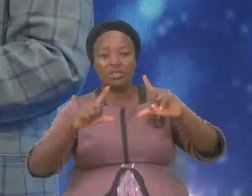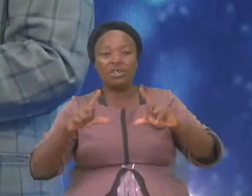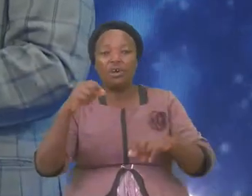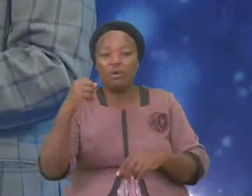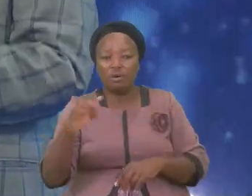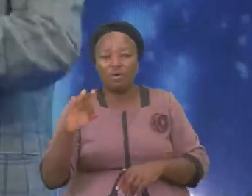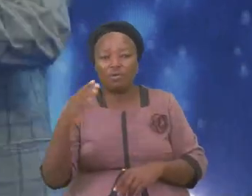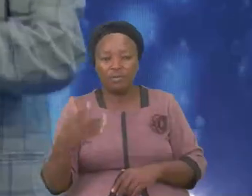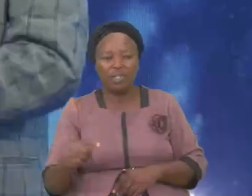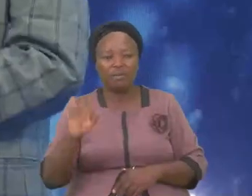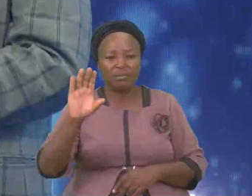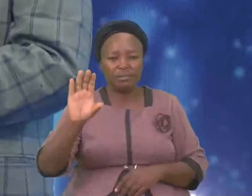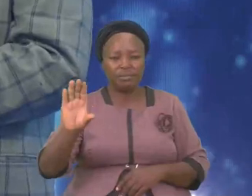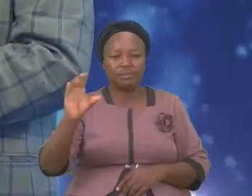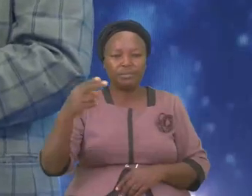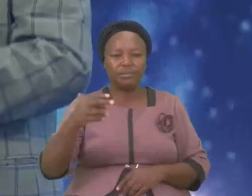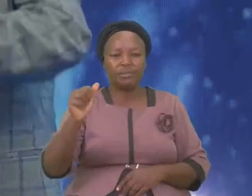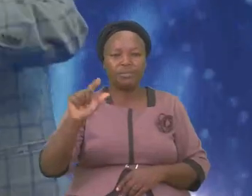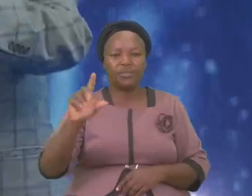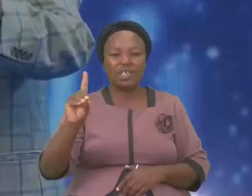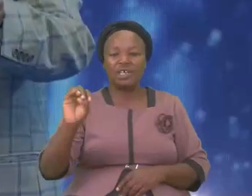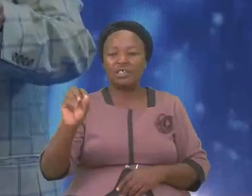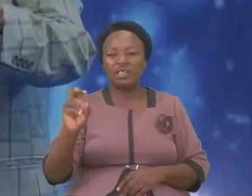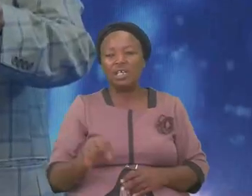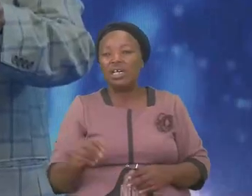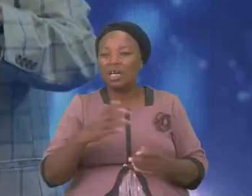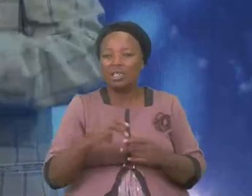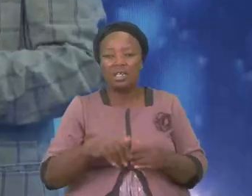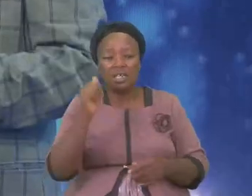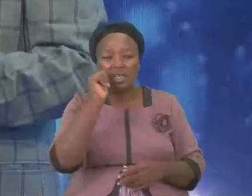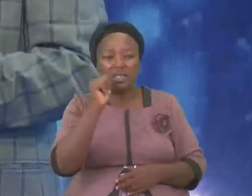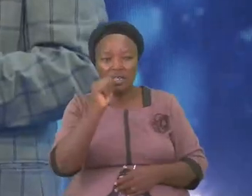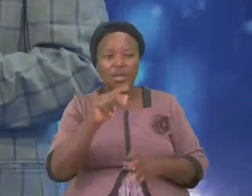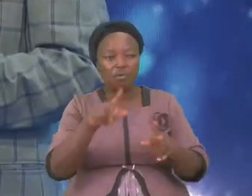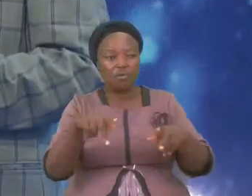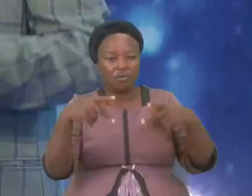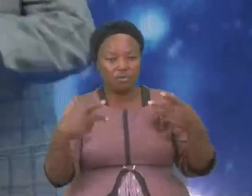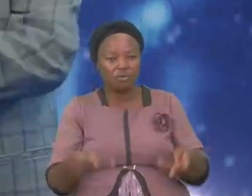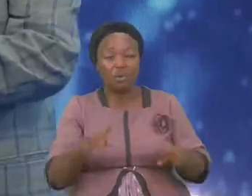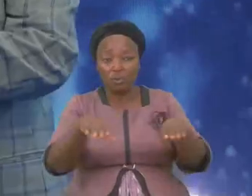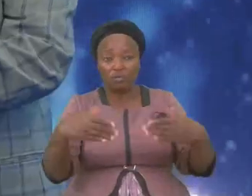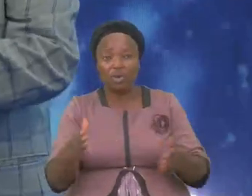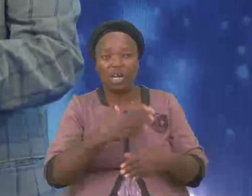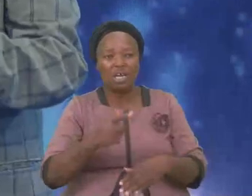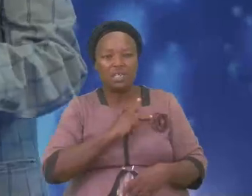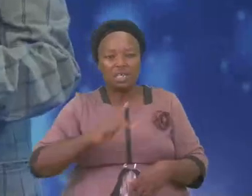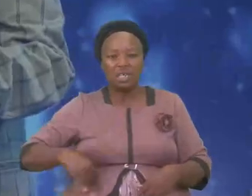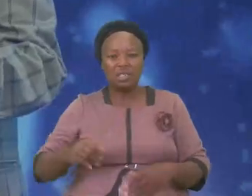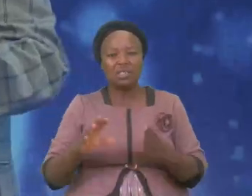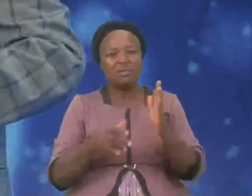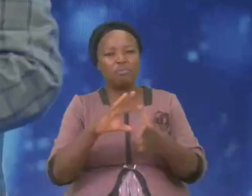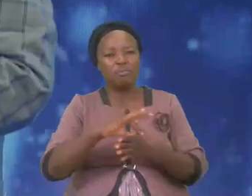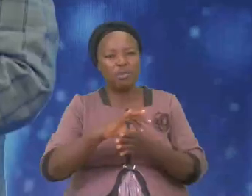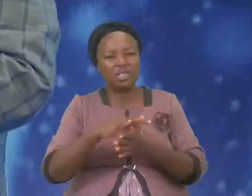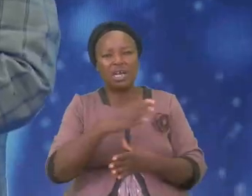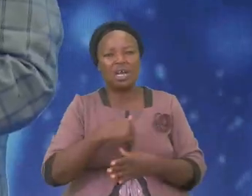s'est passé, le roi leur assigna pour chaque jour une portion des mets de sa table et du vin dont